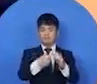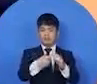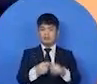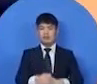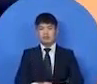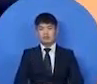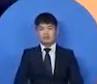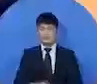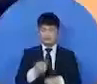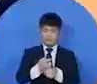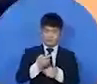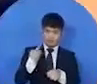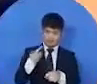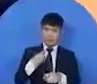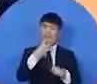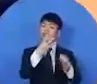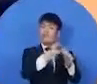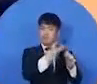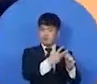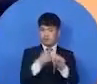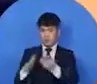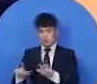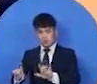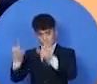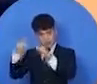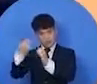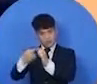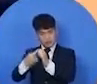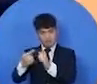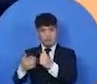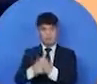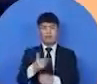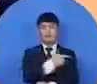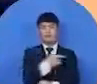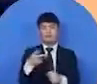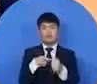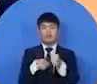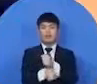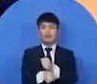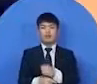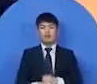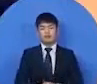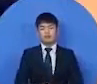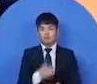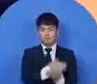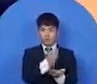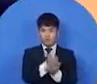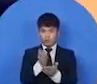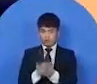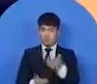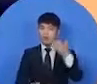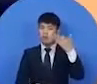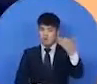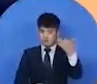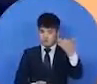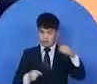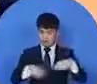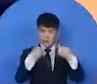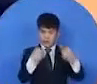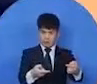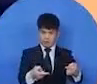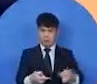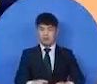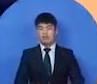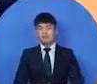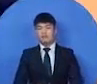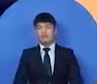만으로 지난해 종합 3위에 이어 달성한 섀 적이라 의미를 더 하는데요 천안 시내 19개 종목에 출전해 금메달 30